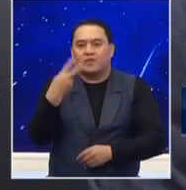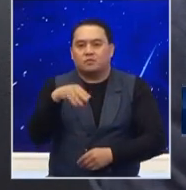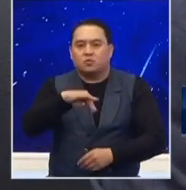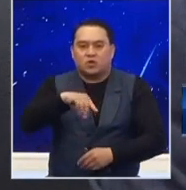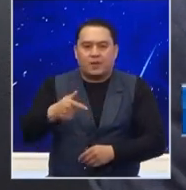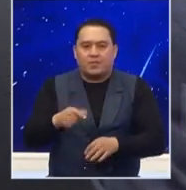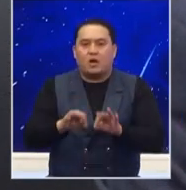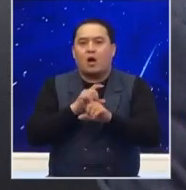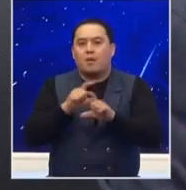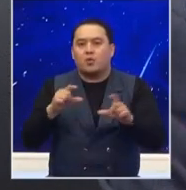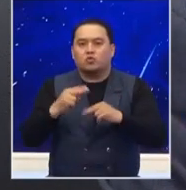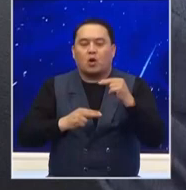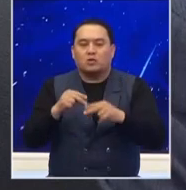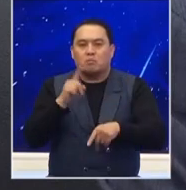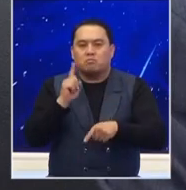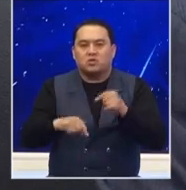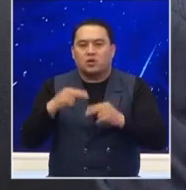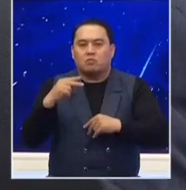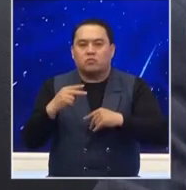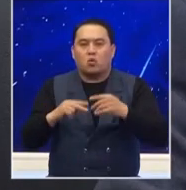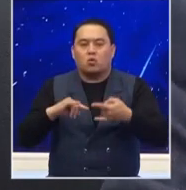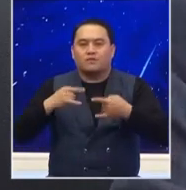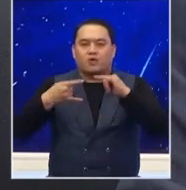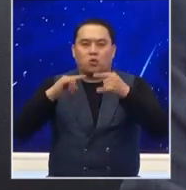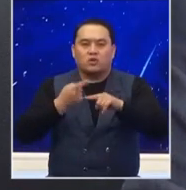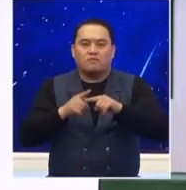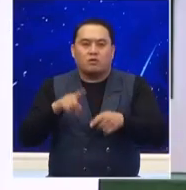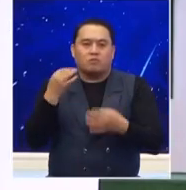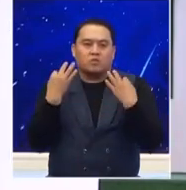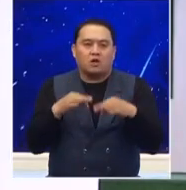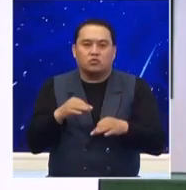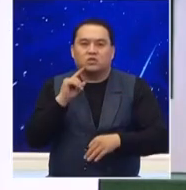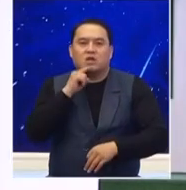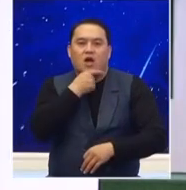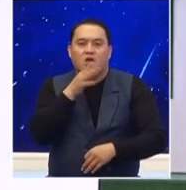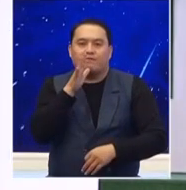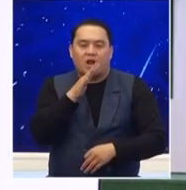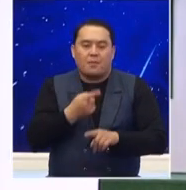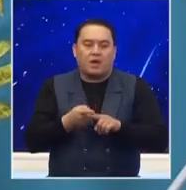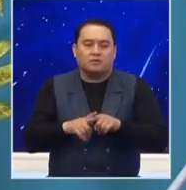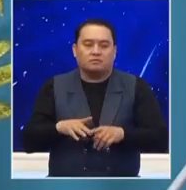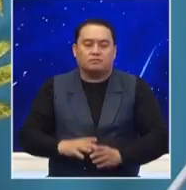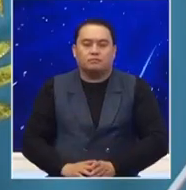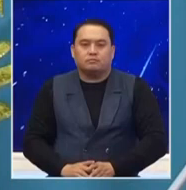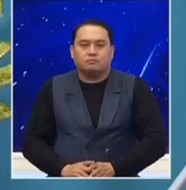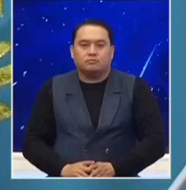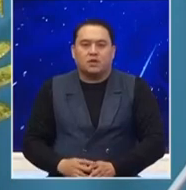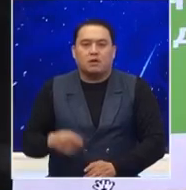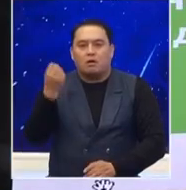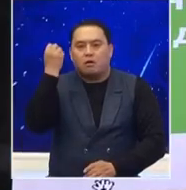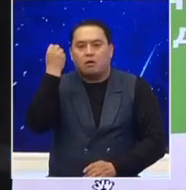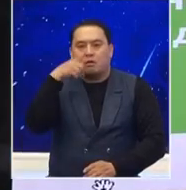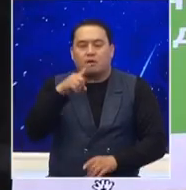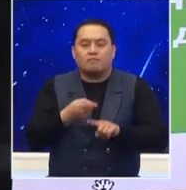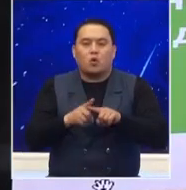тенге. Объекты будут возводиться из быстровозводимых модульных конструкций. Это позволит нам сэкономить средства и время. Это хорошая идея.